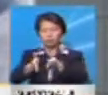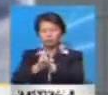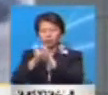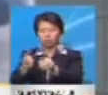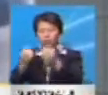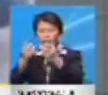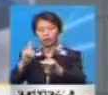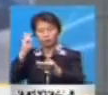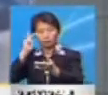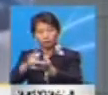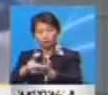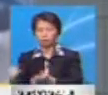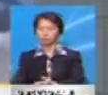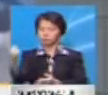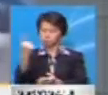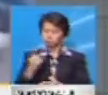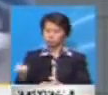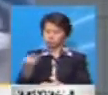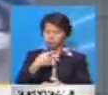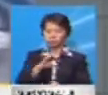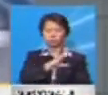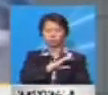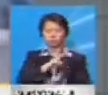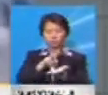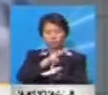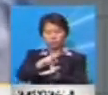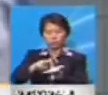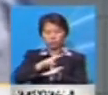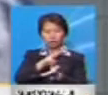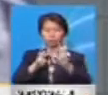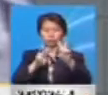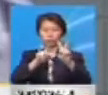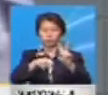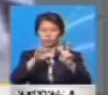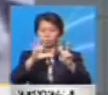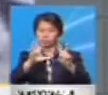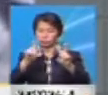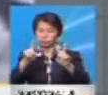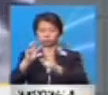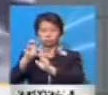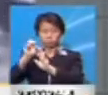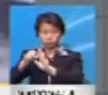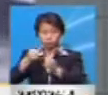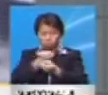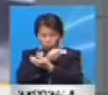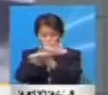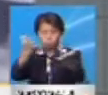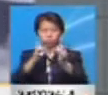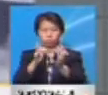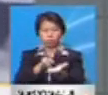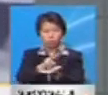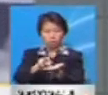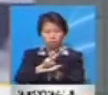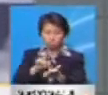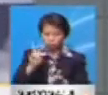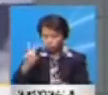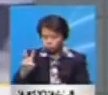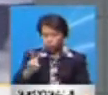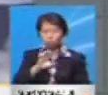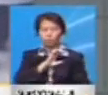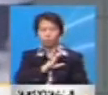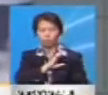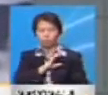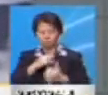termasuk kenalamangsa tampil memberi maklumat. Video berdurasi 2 minit 51 saat yang tersebar itu memaparkan aksi dua